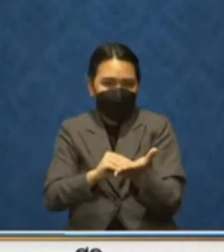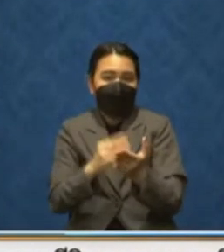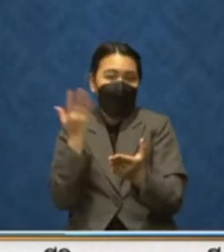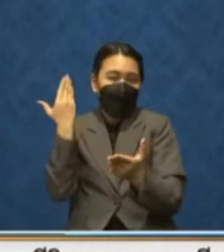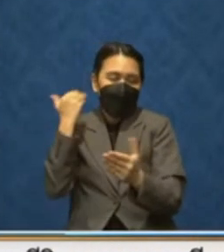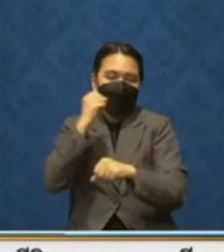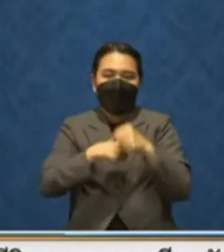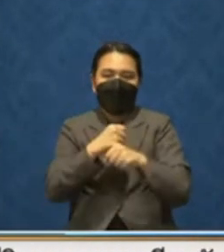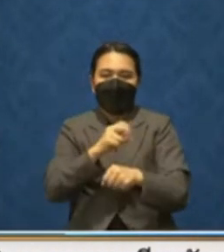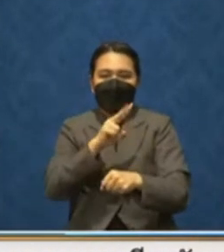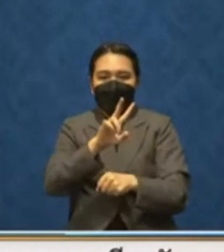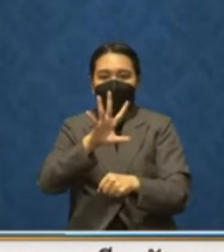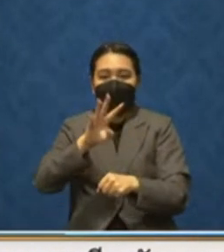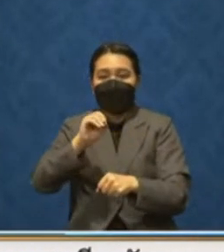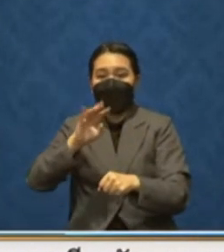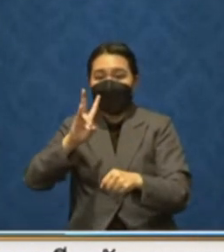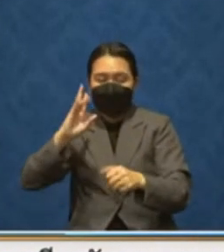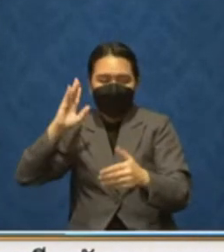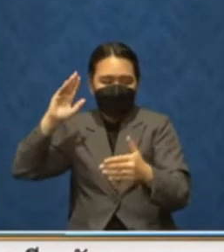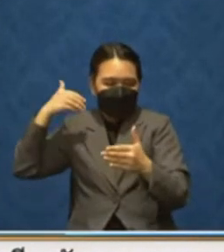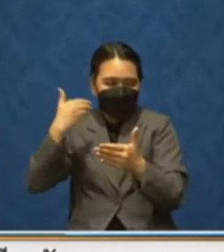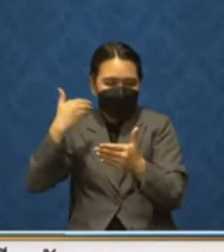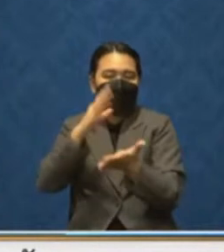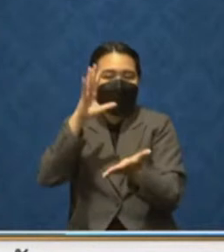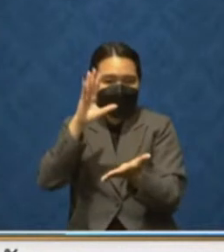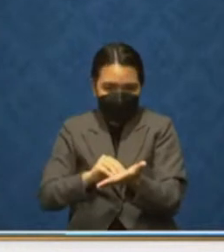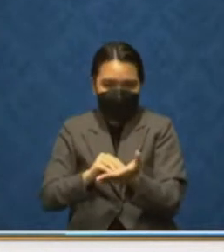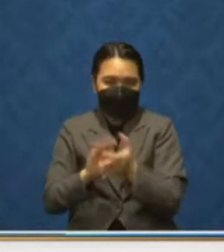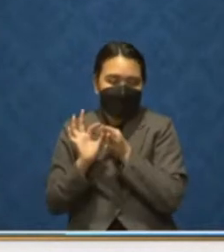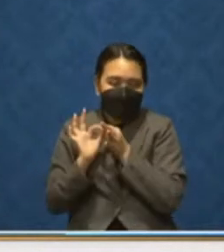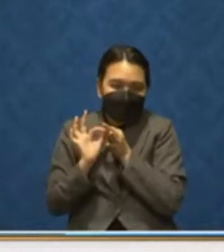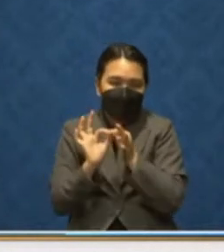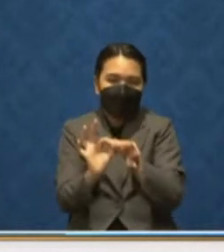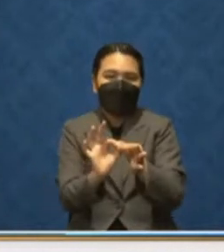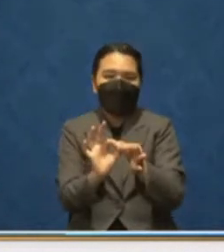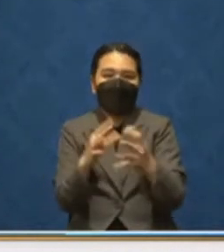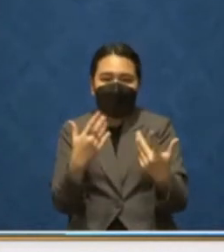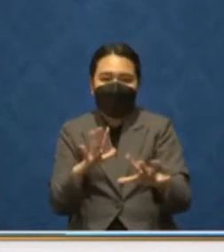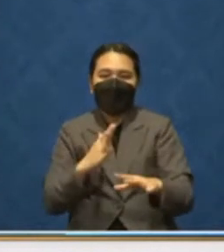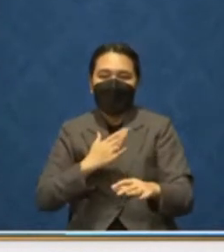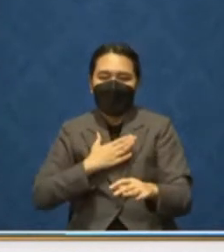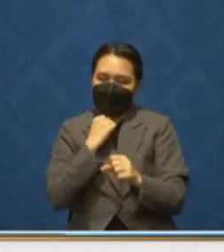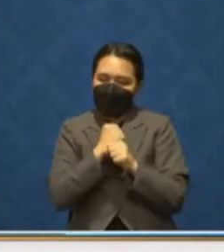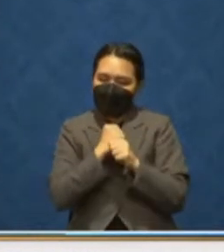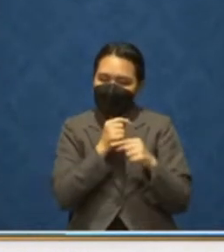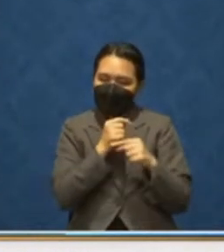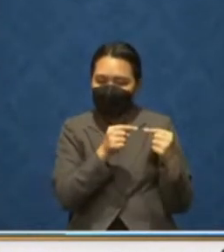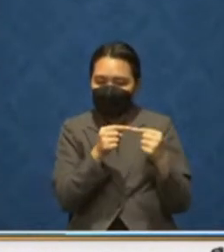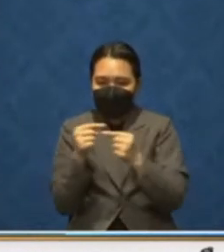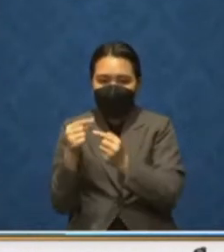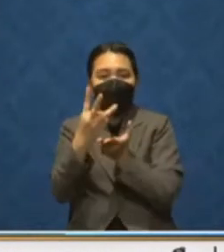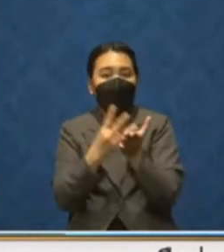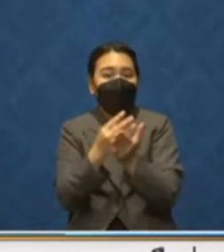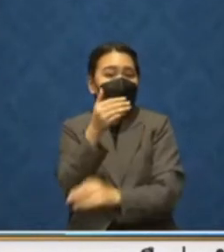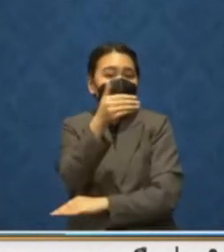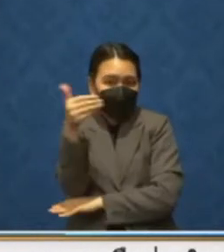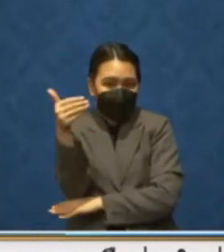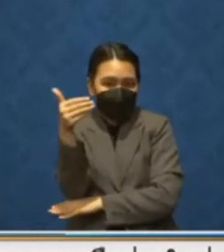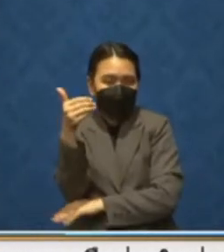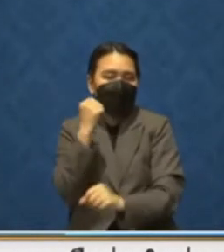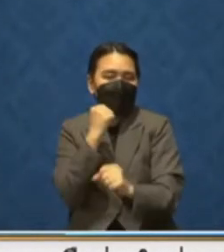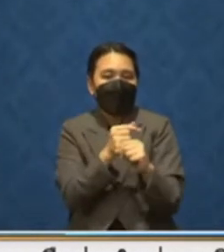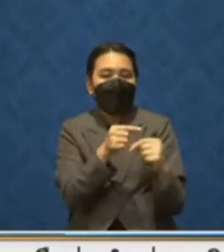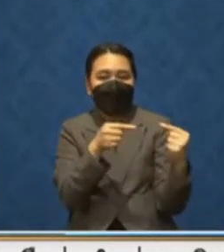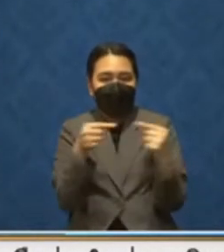นะครับเรื่องนี้จะเข้าไปไว้ข้างต่อ 247แล้วนะและผมก็ทำต่อหน้าว่าร่างชาติขั้นต่อไปทางนี้